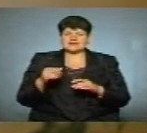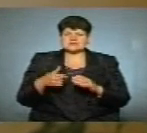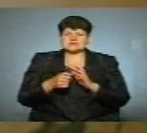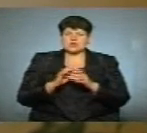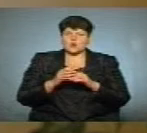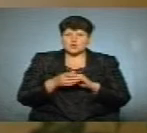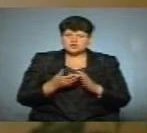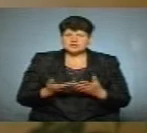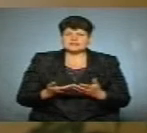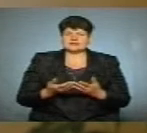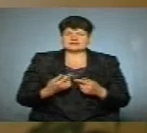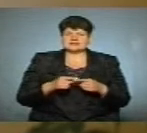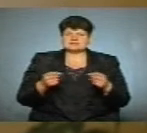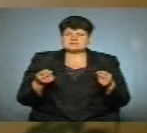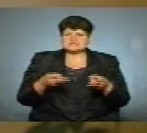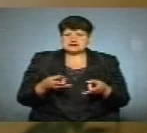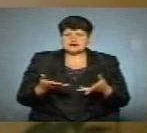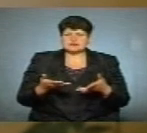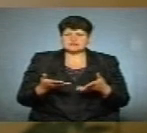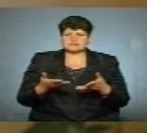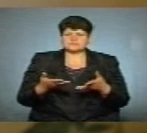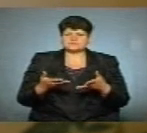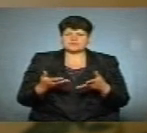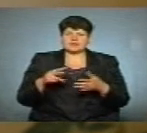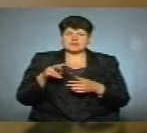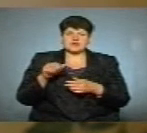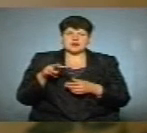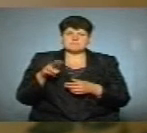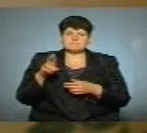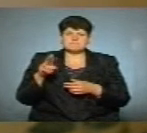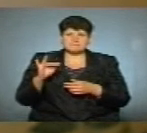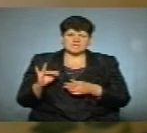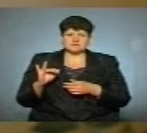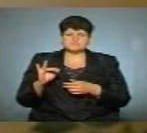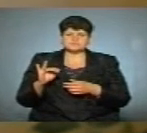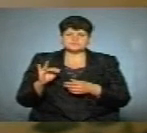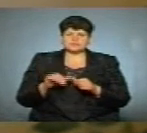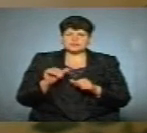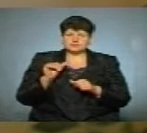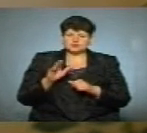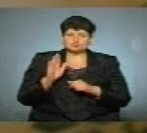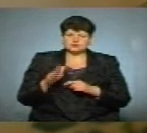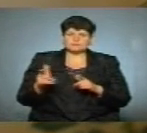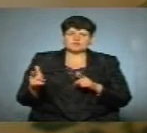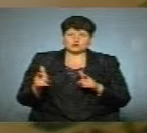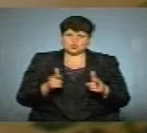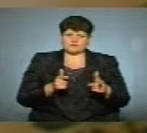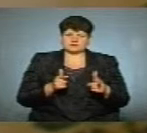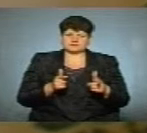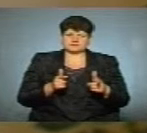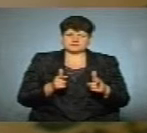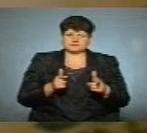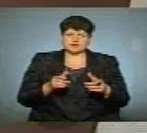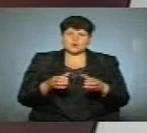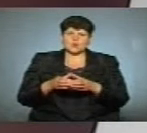це спеціальні знезаражуючі лампи. Крім того, будуть підготовлені належним